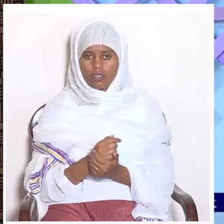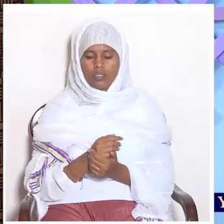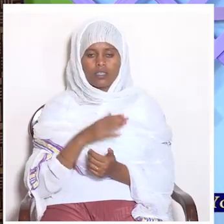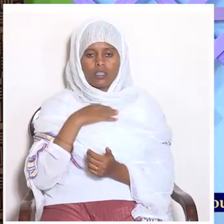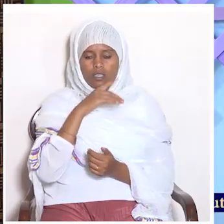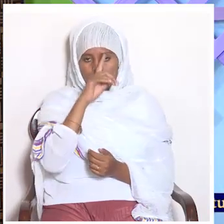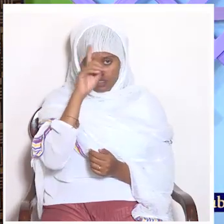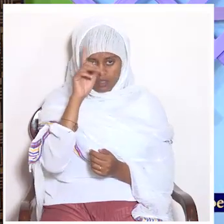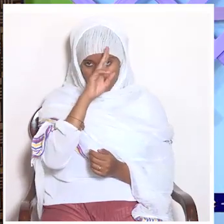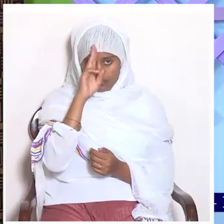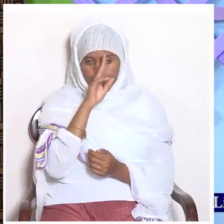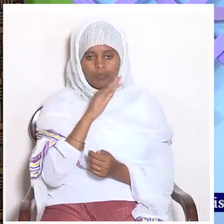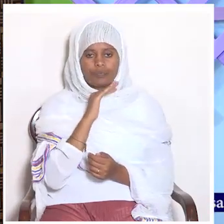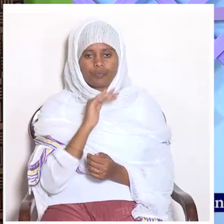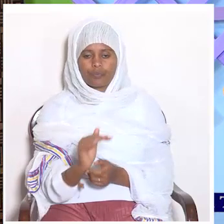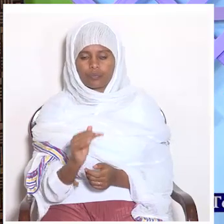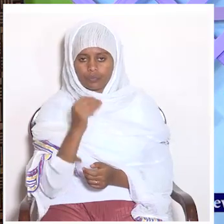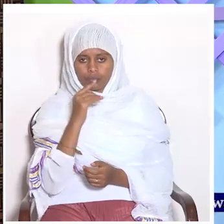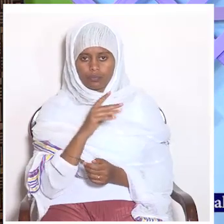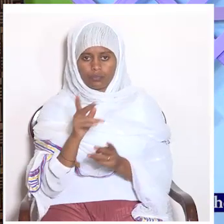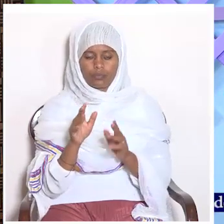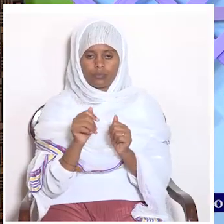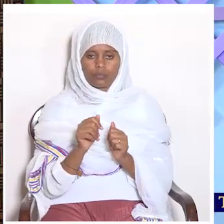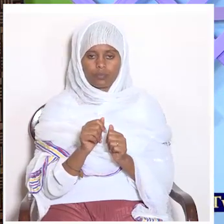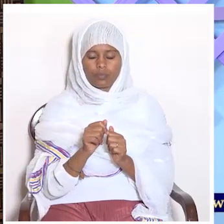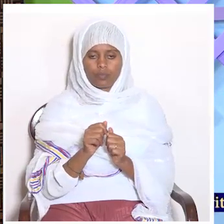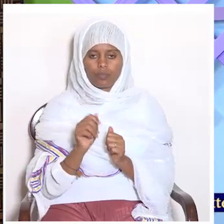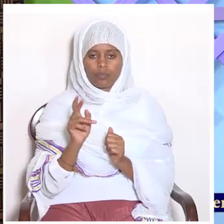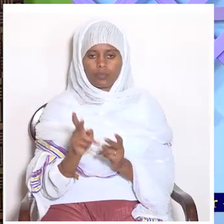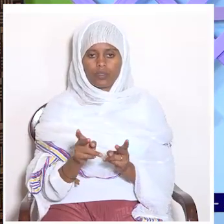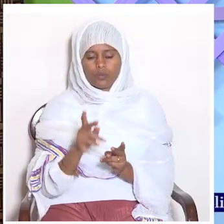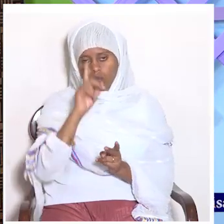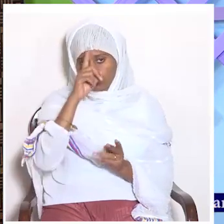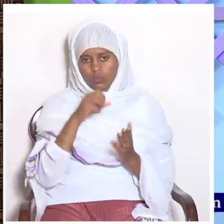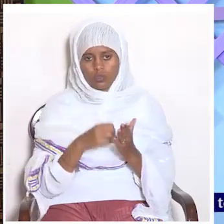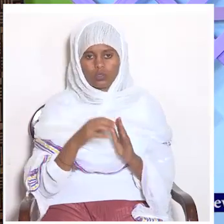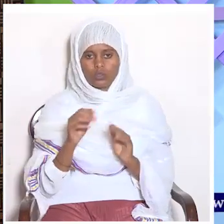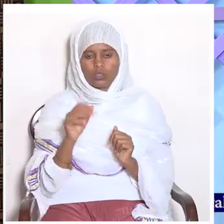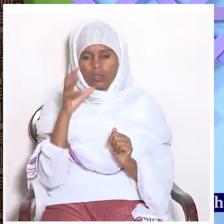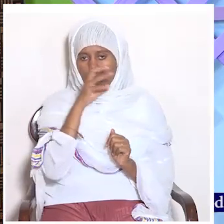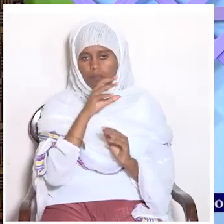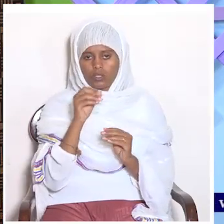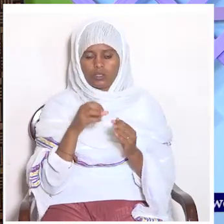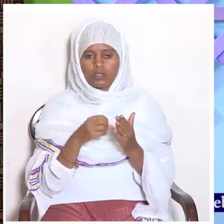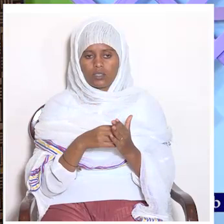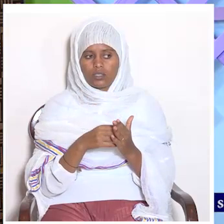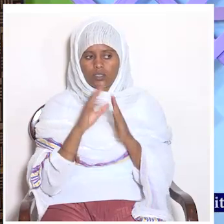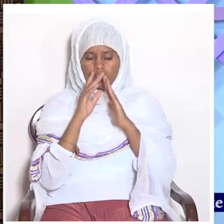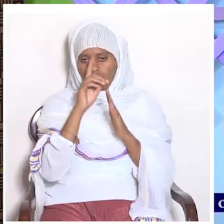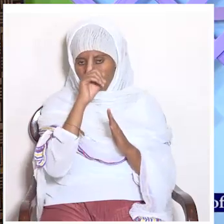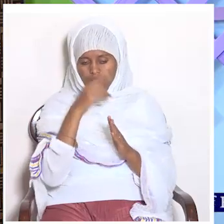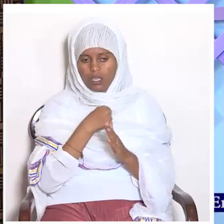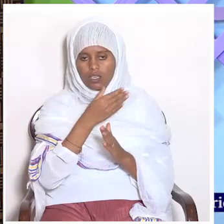ነው ንቅድስ ድንግል ድማ እንሆው ደቂ ማለት መሆኑን እዚ ሩዱ ዝሆነ ምስጢር እዩ